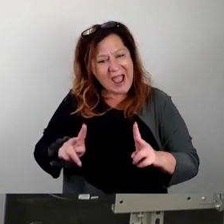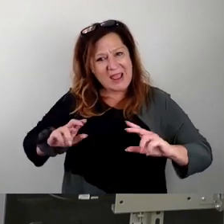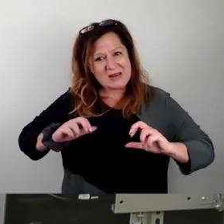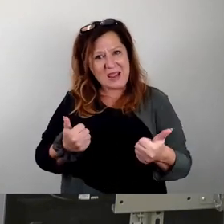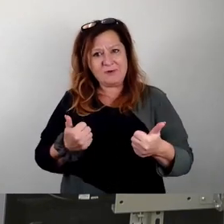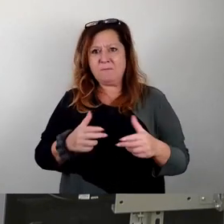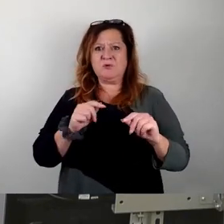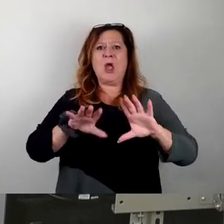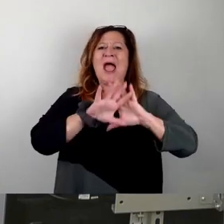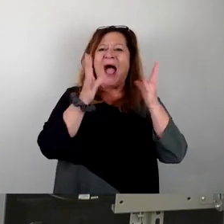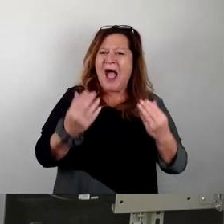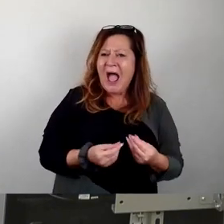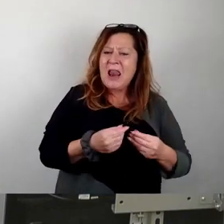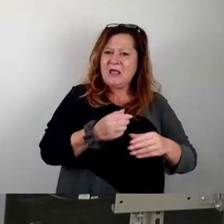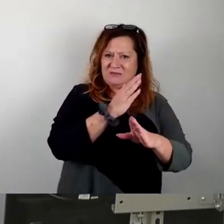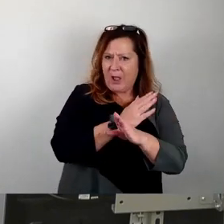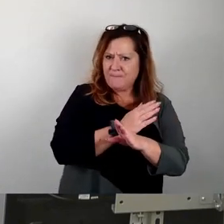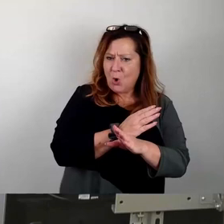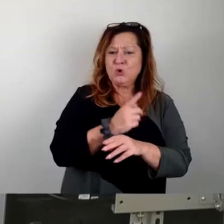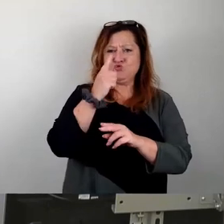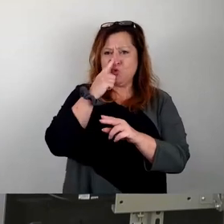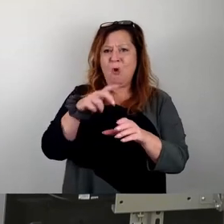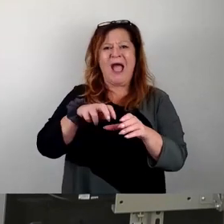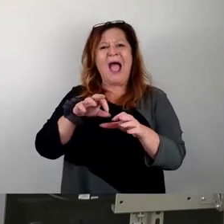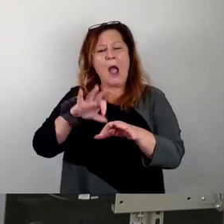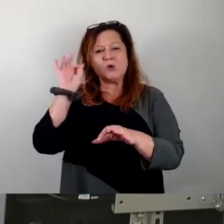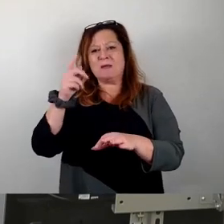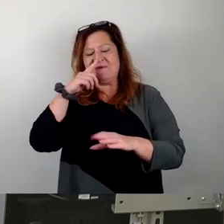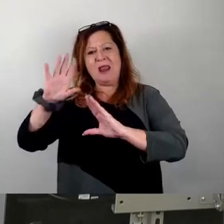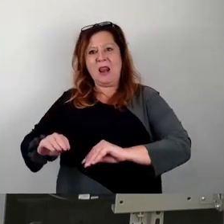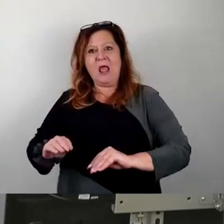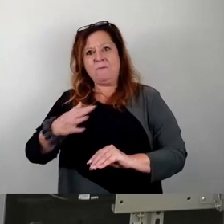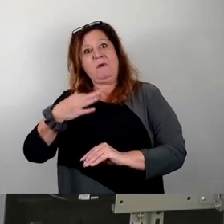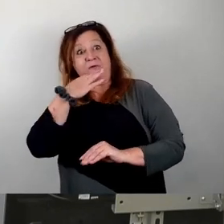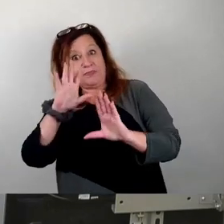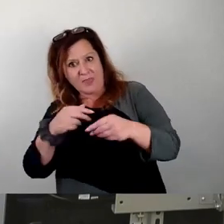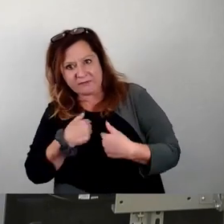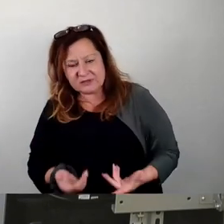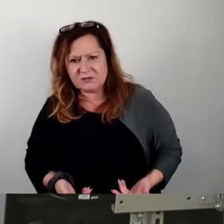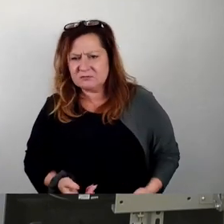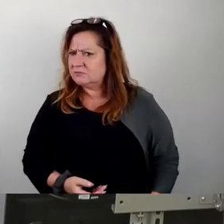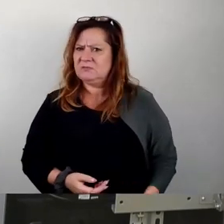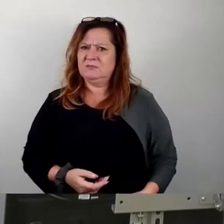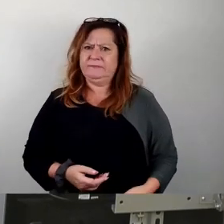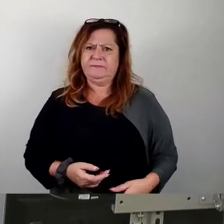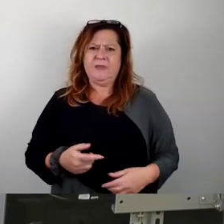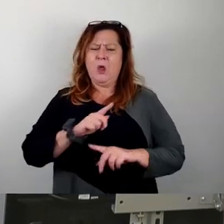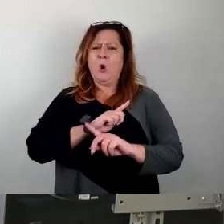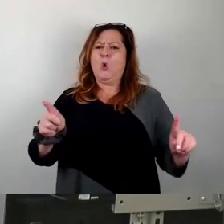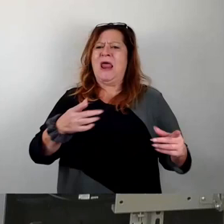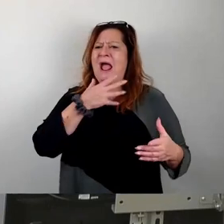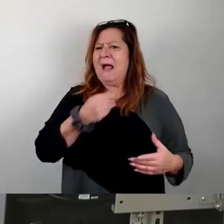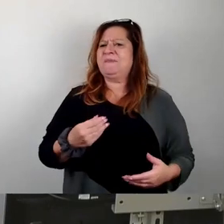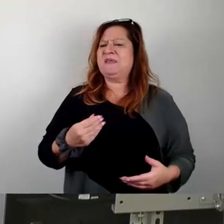außer es wird erlaubt. Immer erst mal fragen, darf ich das? Natürlich nicht, ohne die Absicht zu bestimmen, wer was